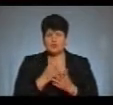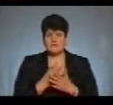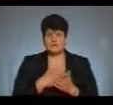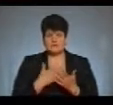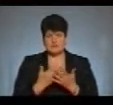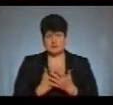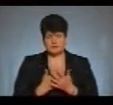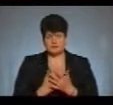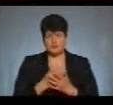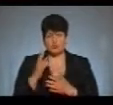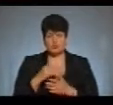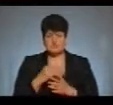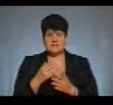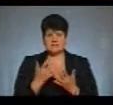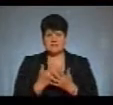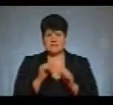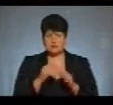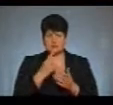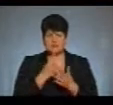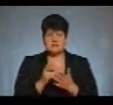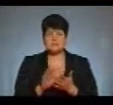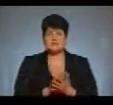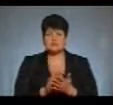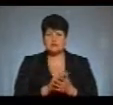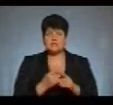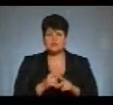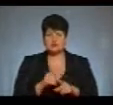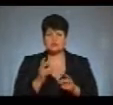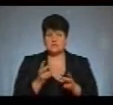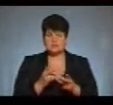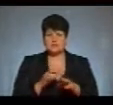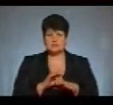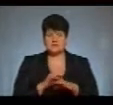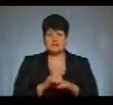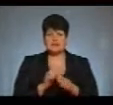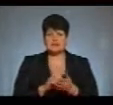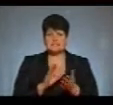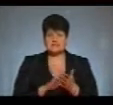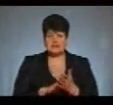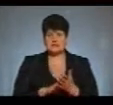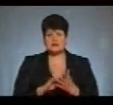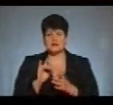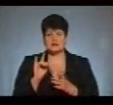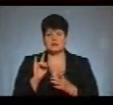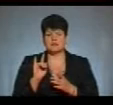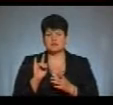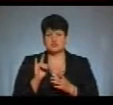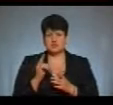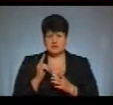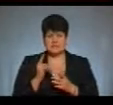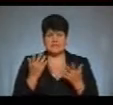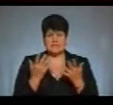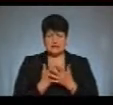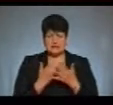кінотеатрі. Усі фільми можна подивитися безкоштовно. Для цього потрібно пройти реєстрацію на сайті childrenkinofest.com,